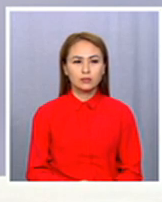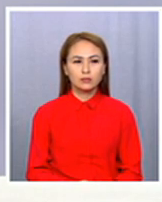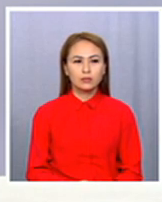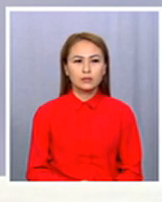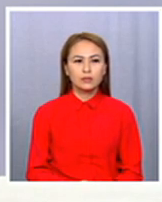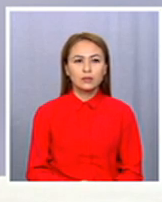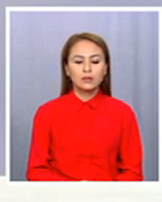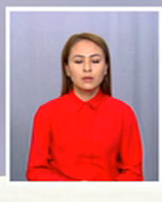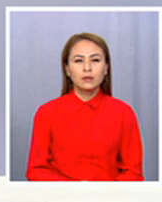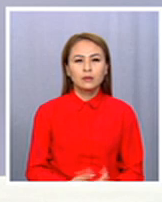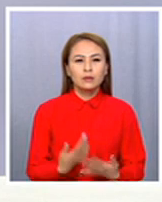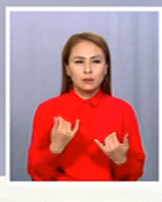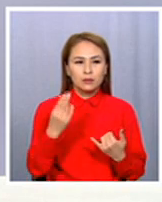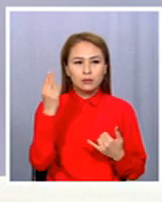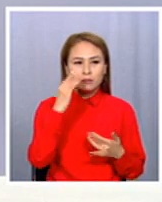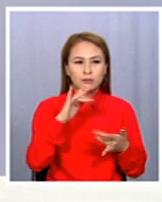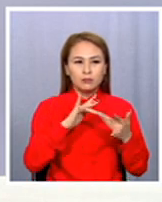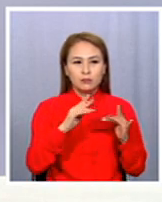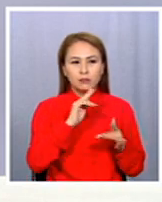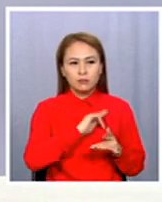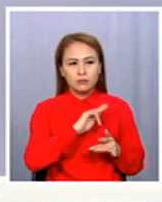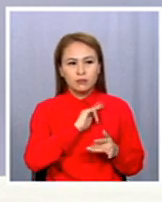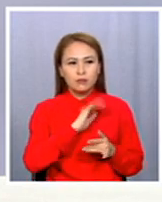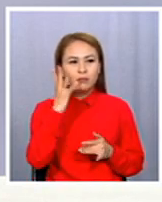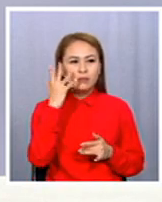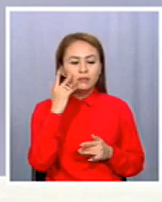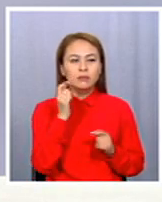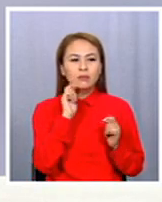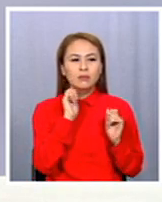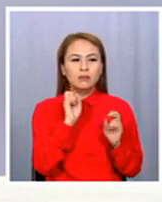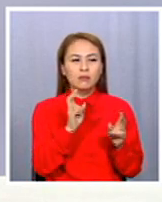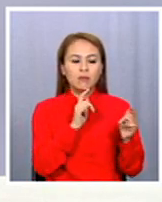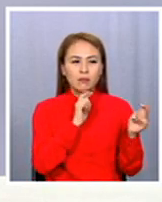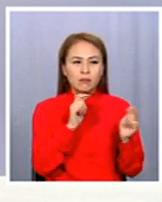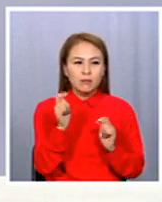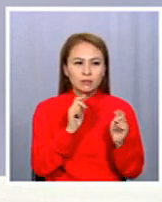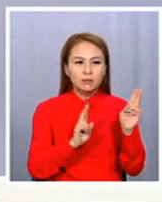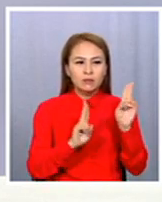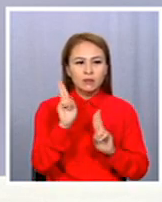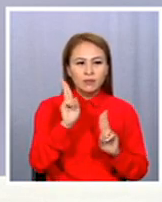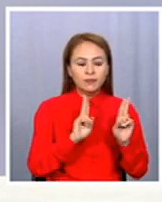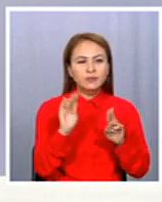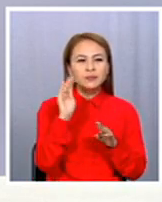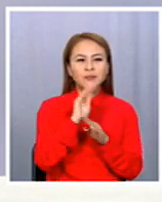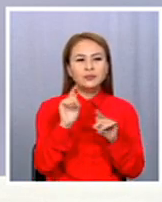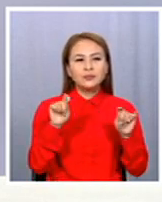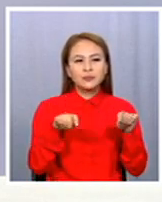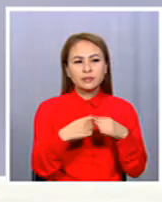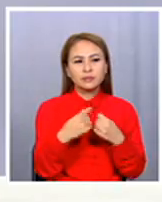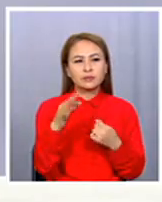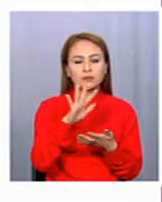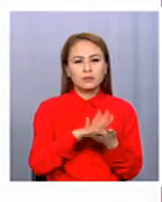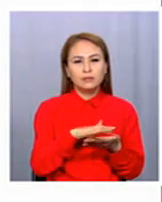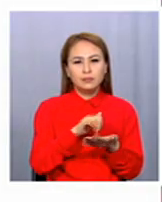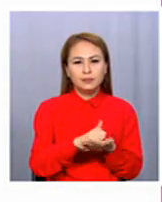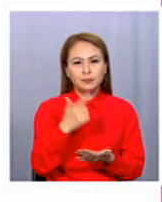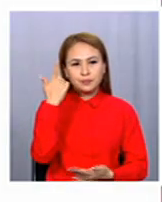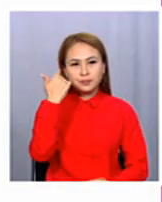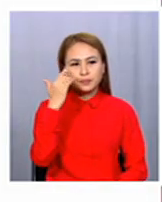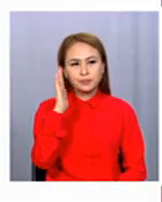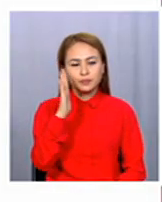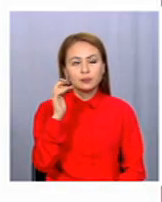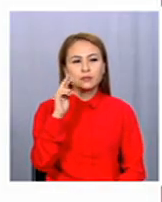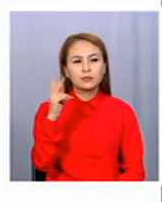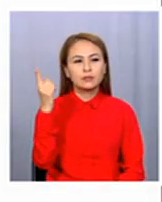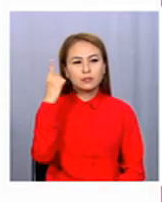Бүгінгі сабақта интернетте жұмыс істеу барысындағы қауіпсіз ережелерін және оны бұзу салдарын білесіз. Қалай